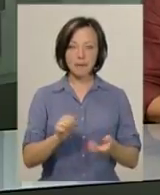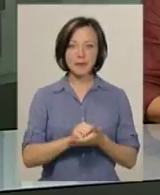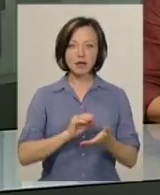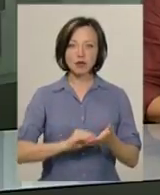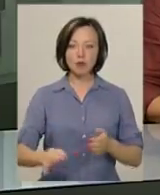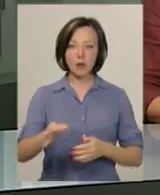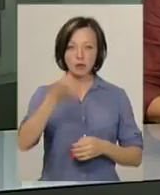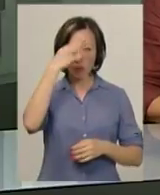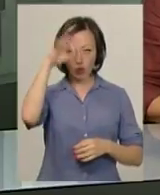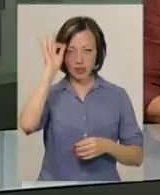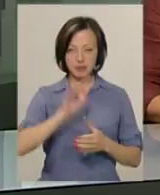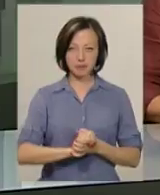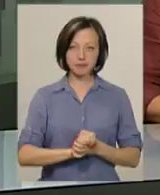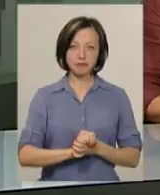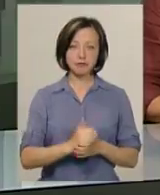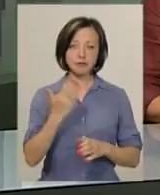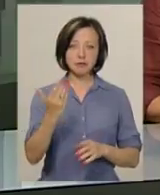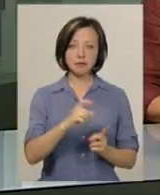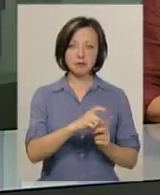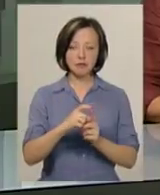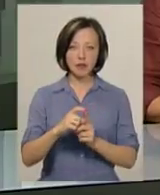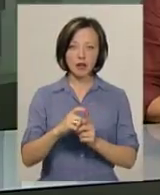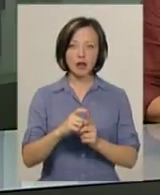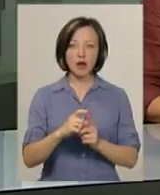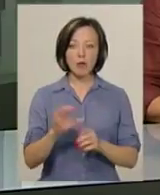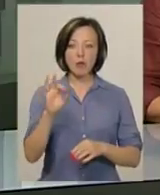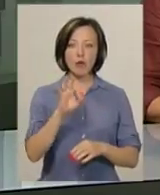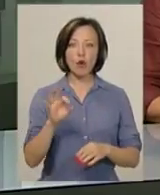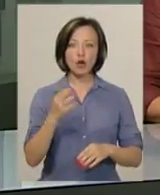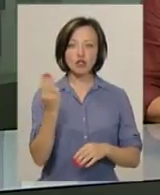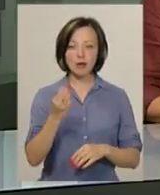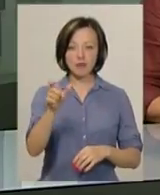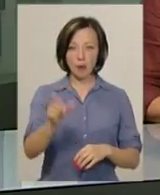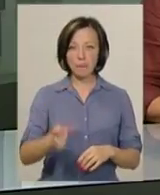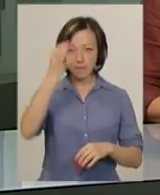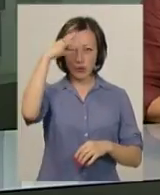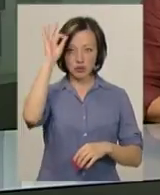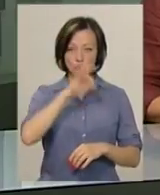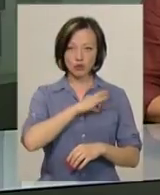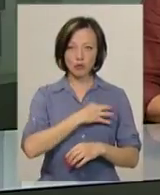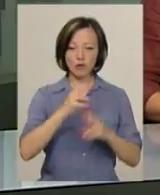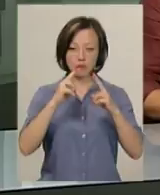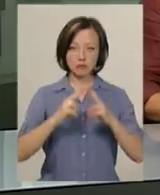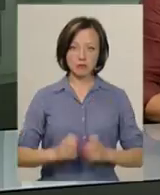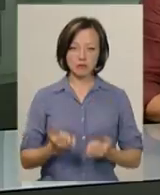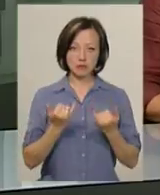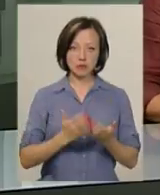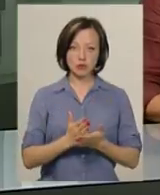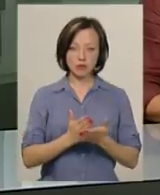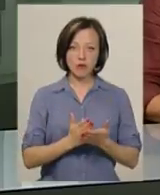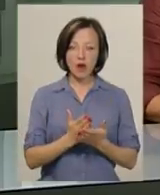прес-служби обласної поліції Інна Глега. За її словами, відносно шепетівського поліцейського наразі проводиться службове розслідування.